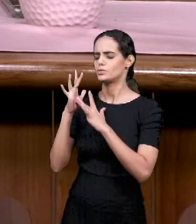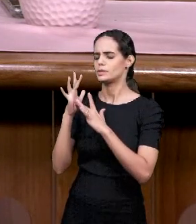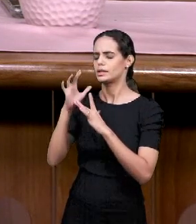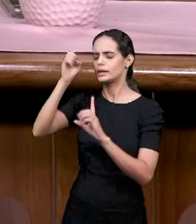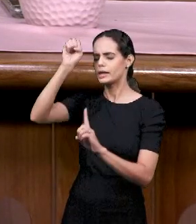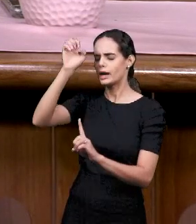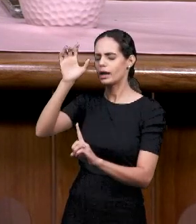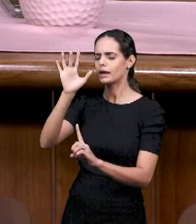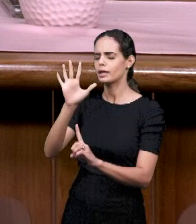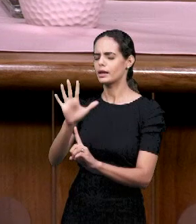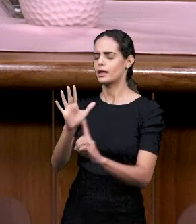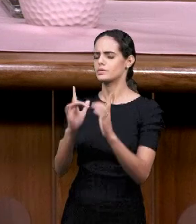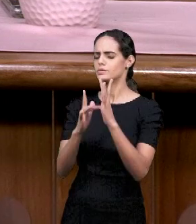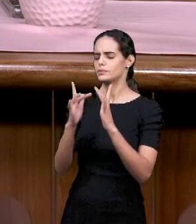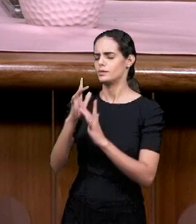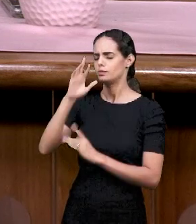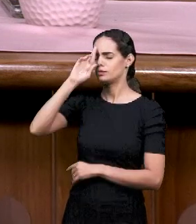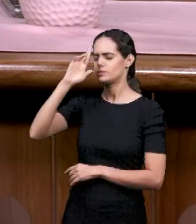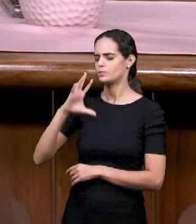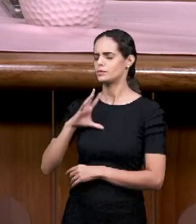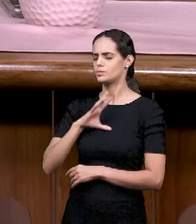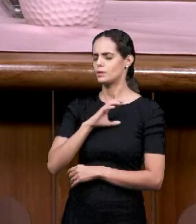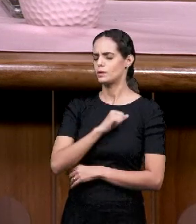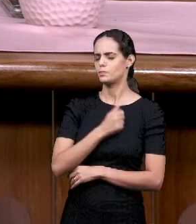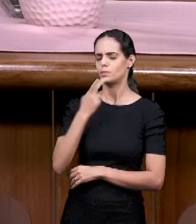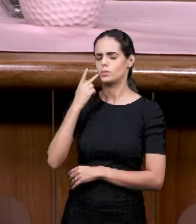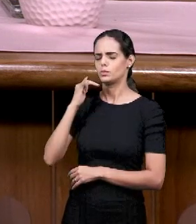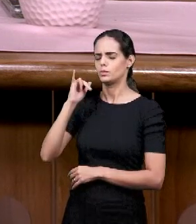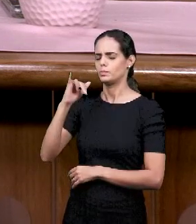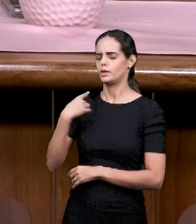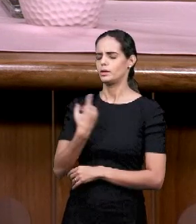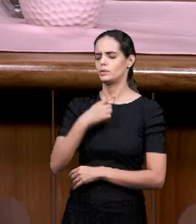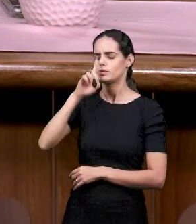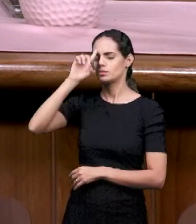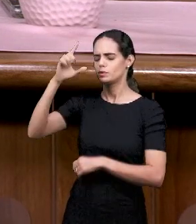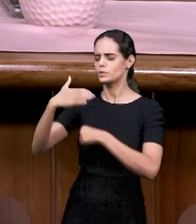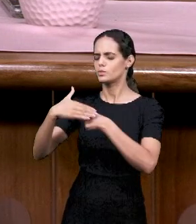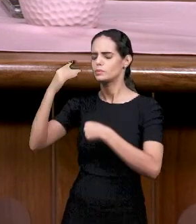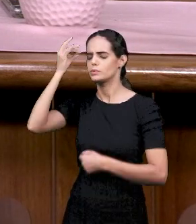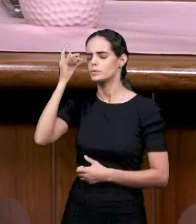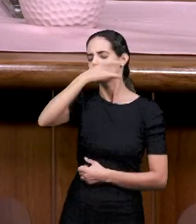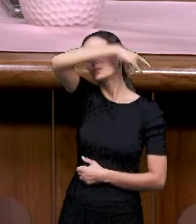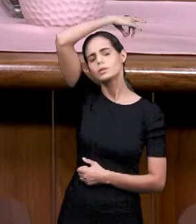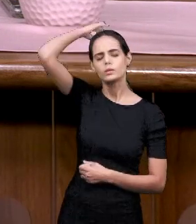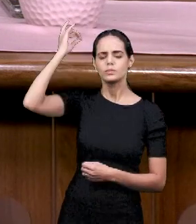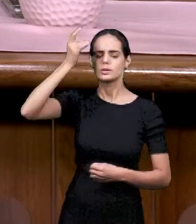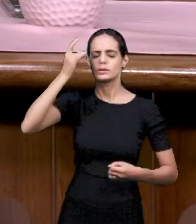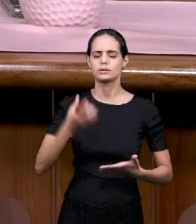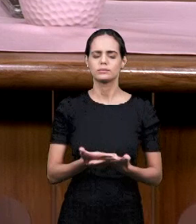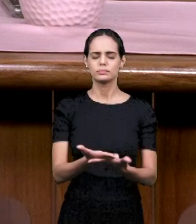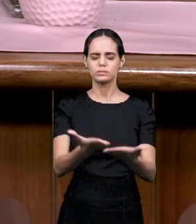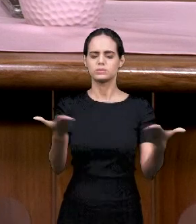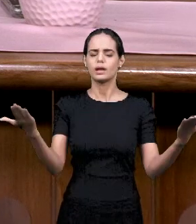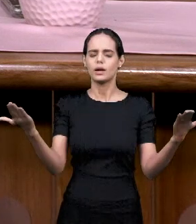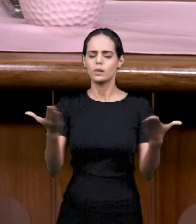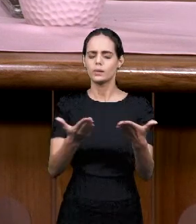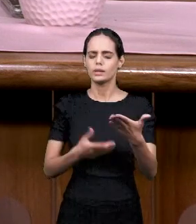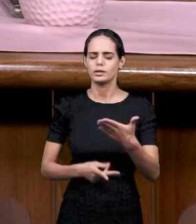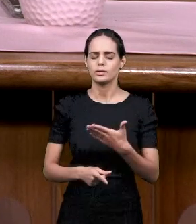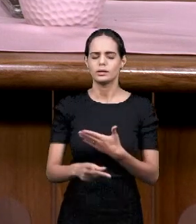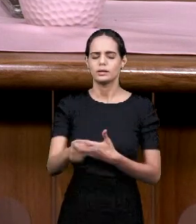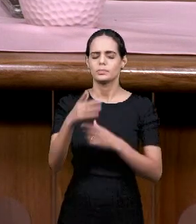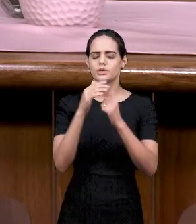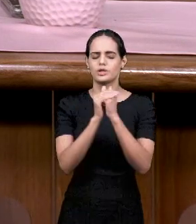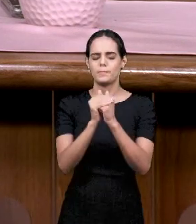la grâce du Seigneur Jésus, l'amour de Dieu, notre Père, et la consolation du Saint-Esprit soient avec vous, bien-aimés, maintenant et pour